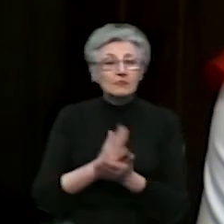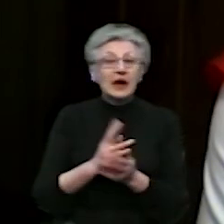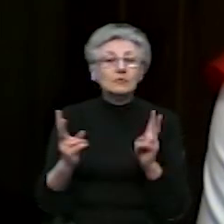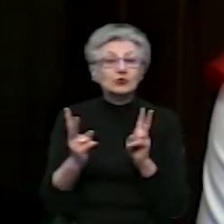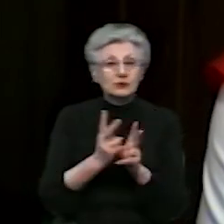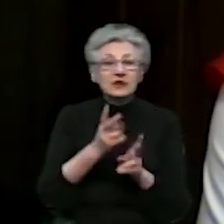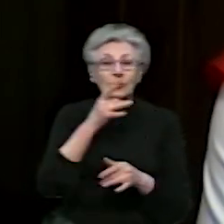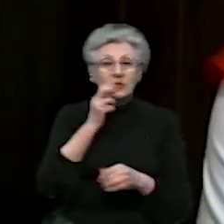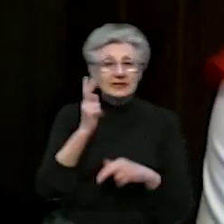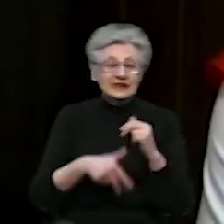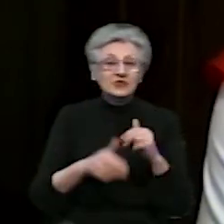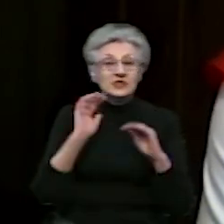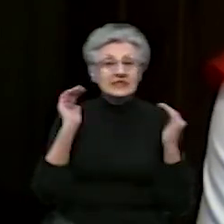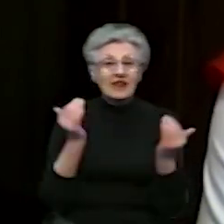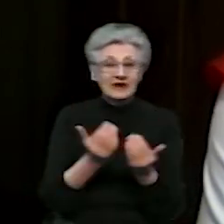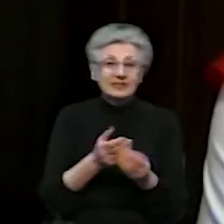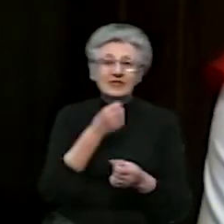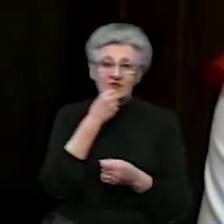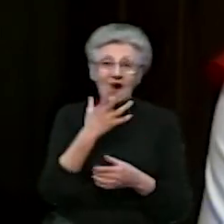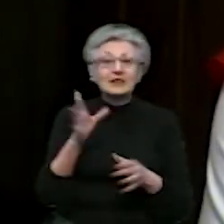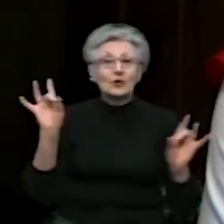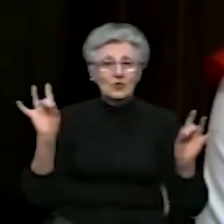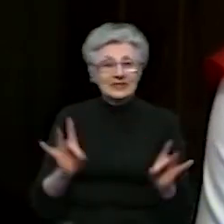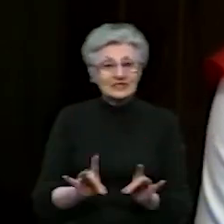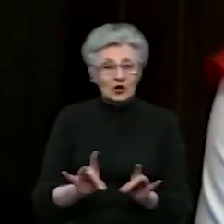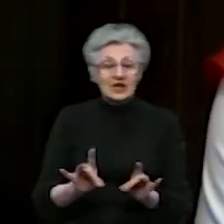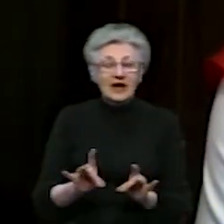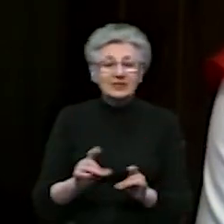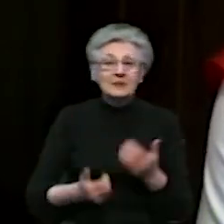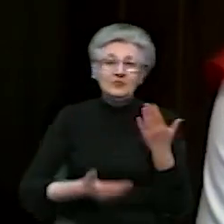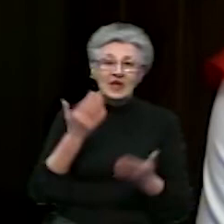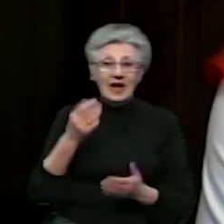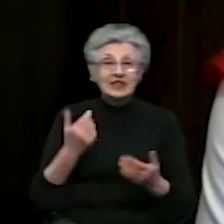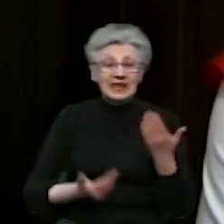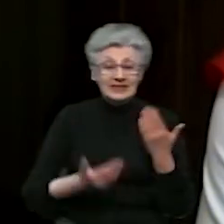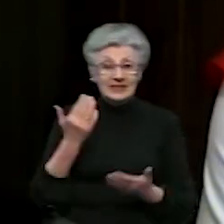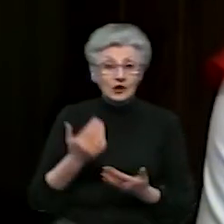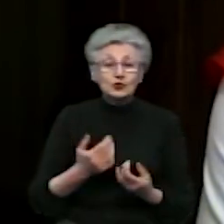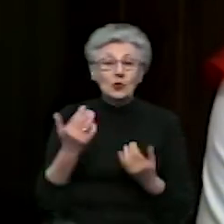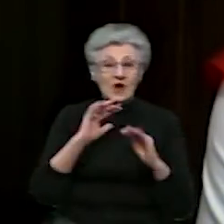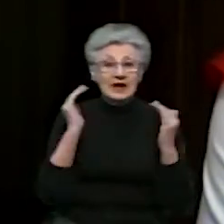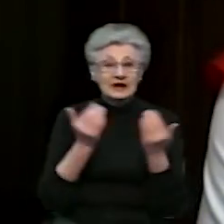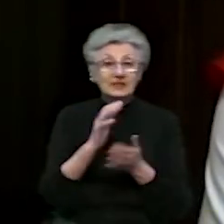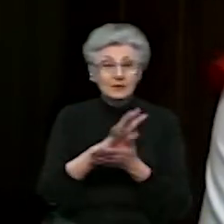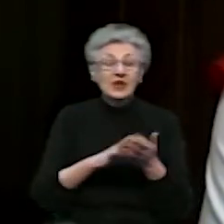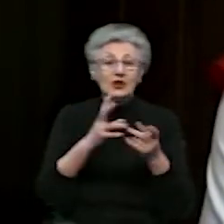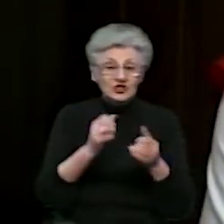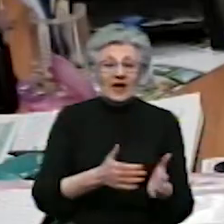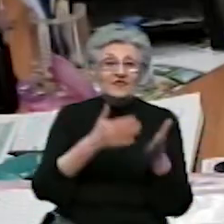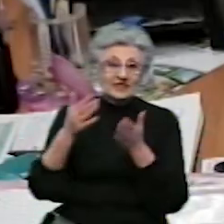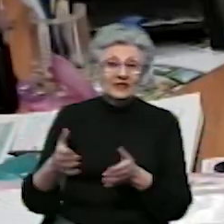коли закінчиться карантин, в гарному ресторані. Але якщо його продовжить, то ще відкладеться